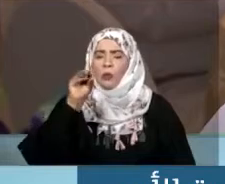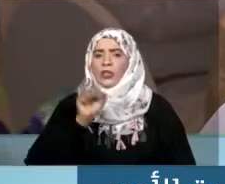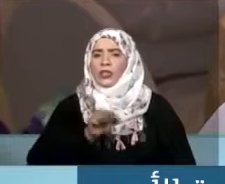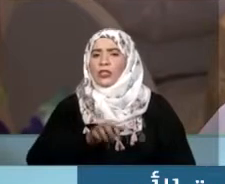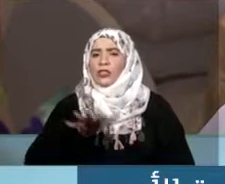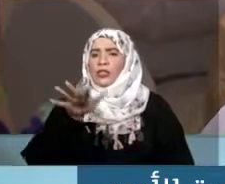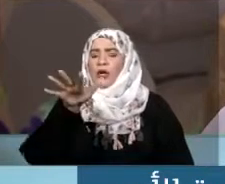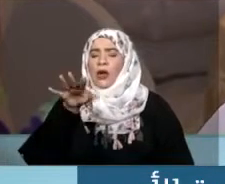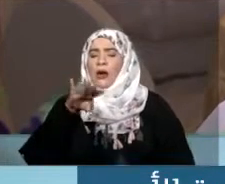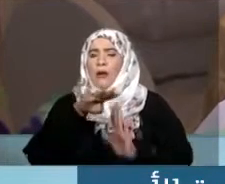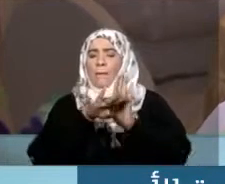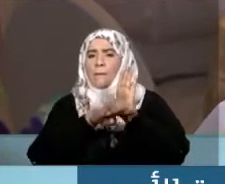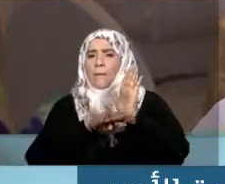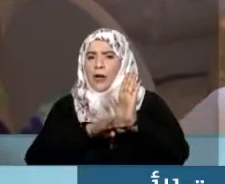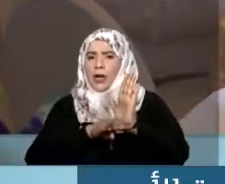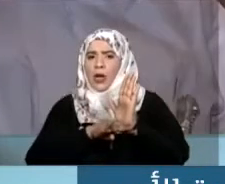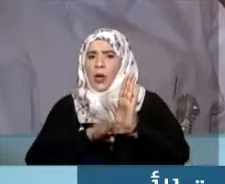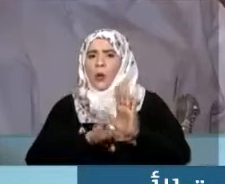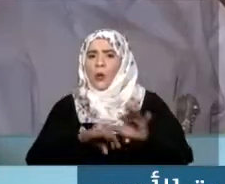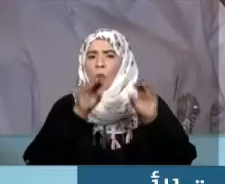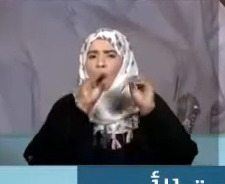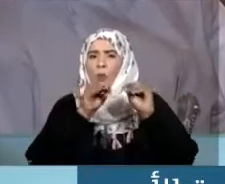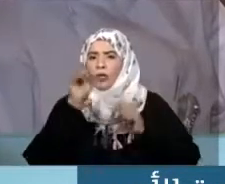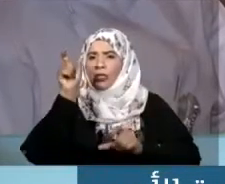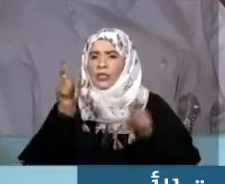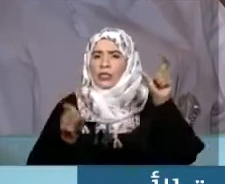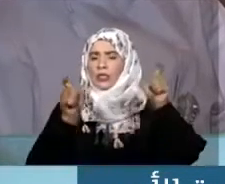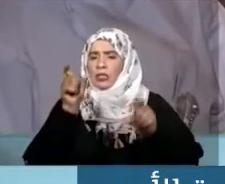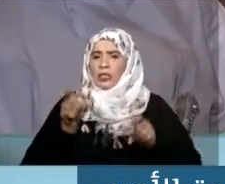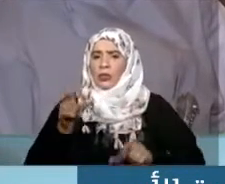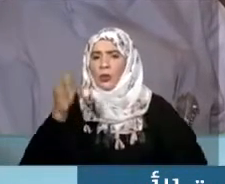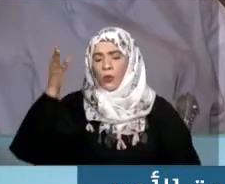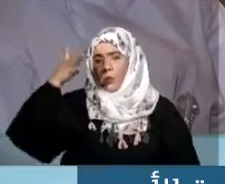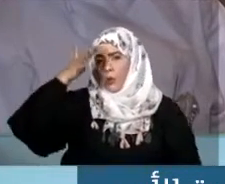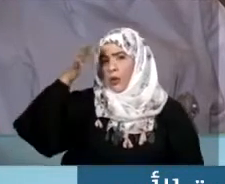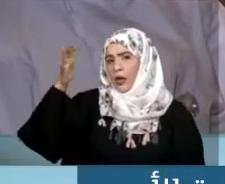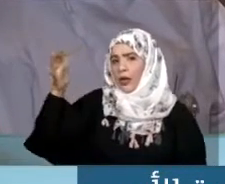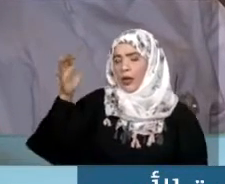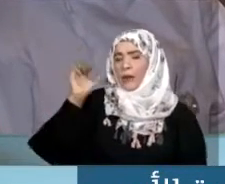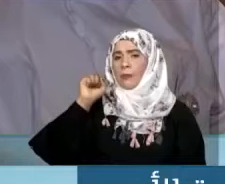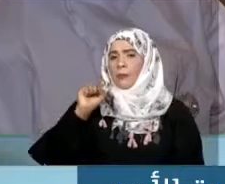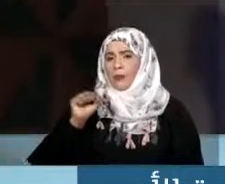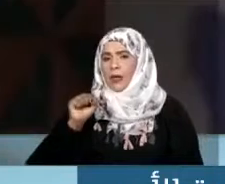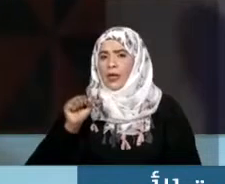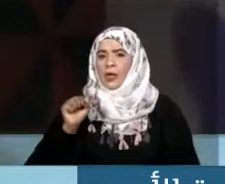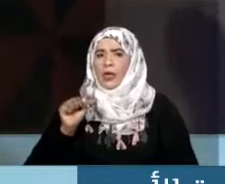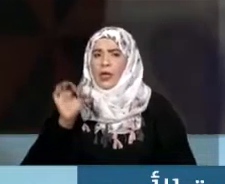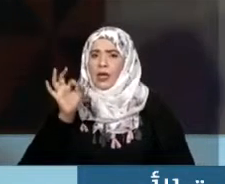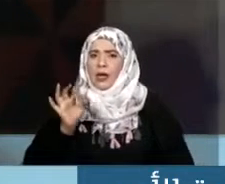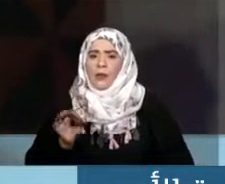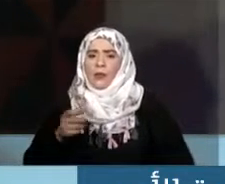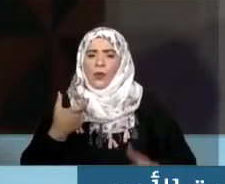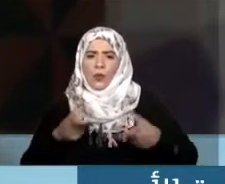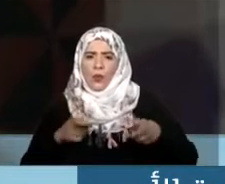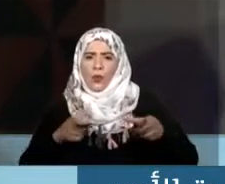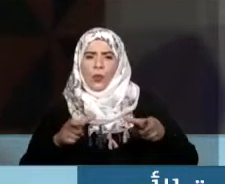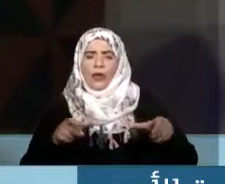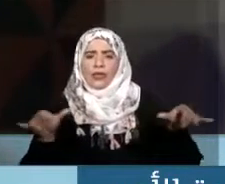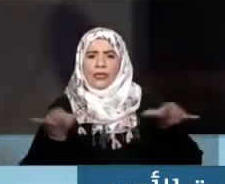نقل البرنامج، وتدريب عدد من المدربين العمانيين، وأيضا توفير منصات